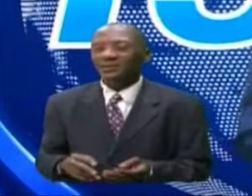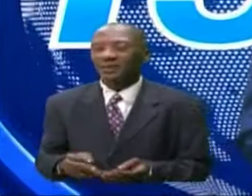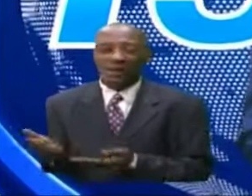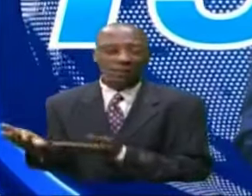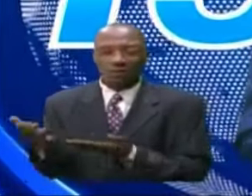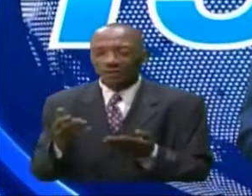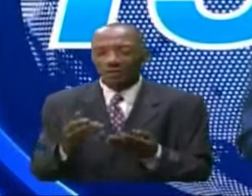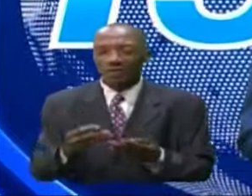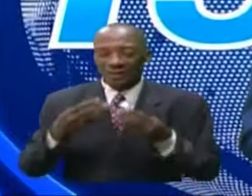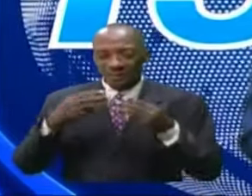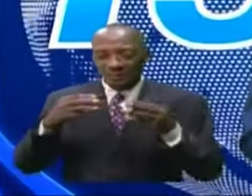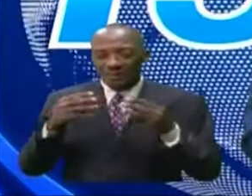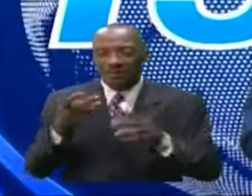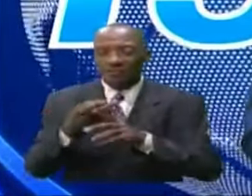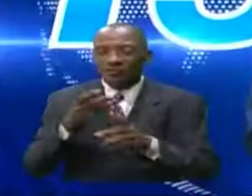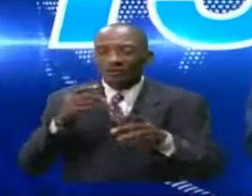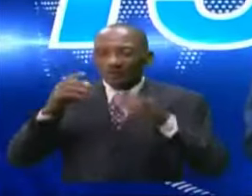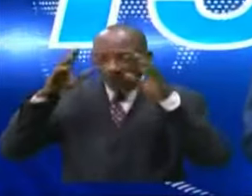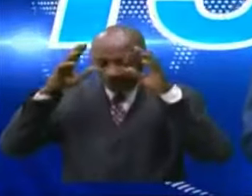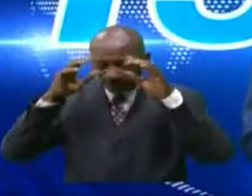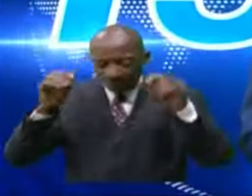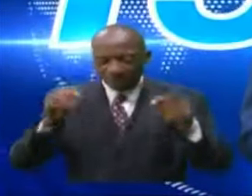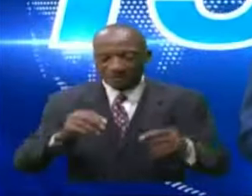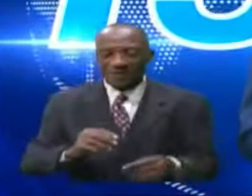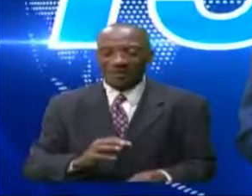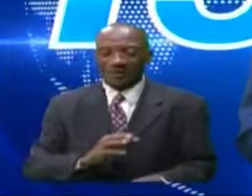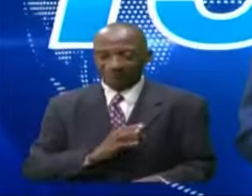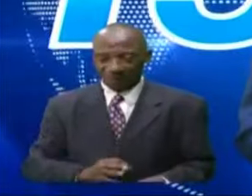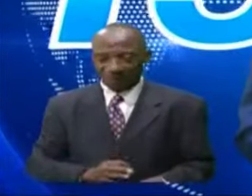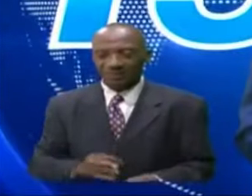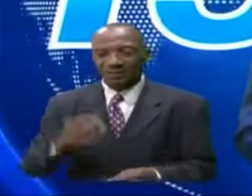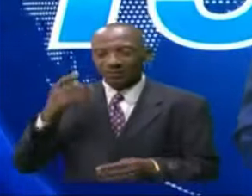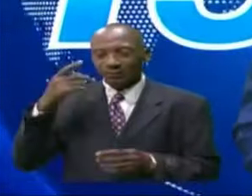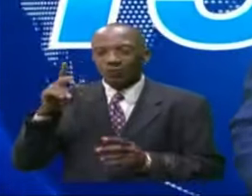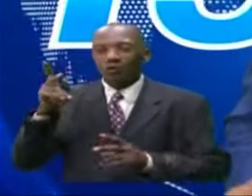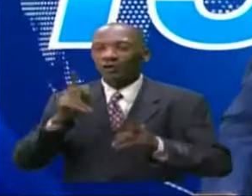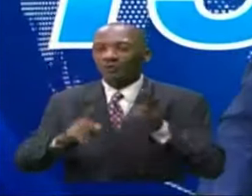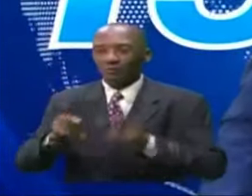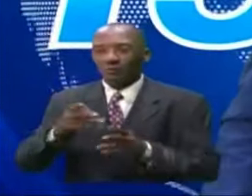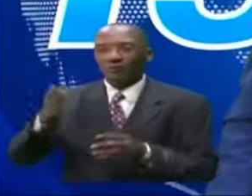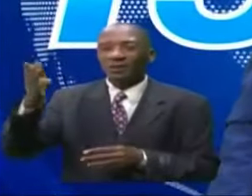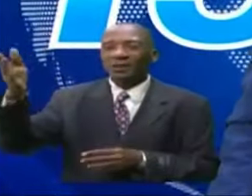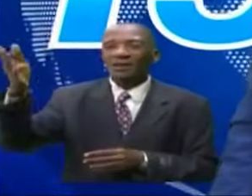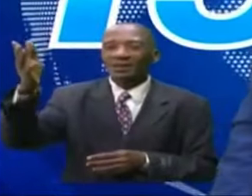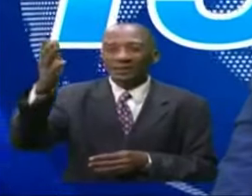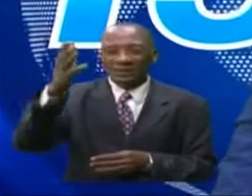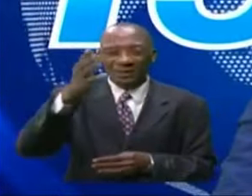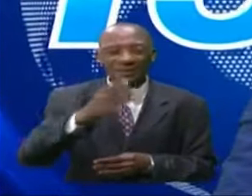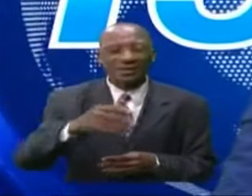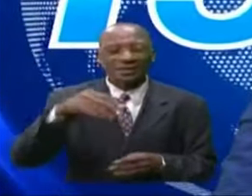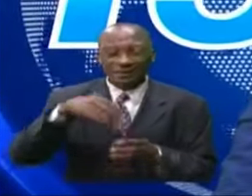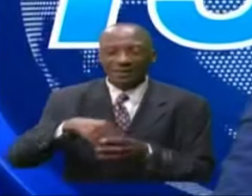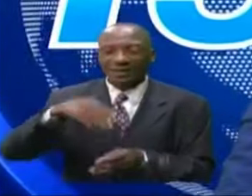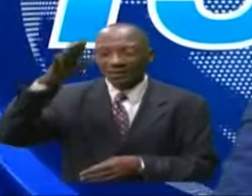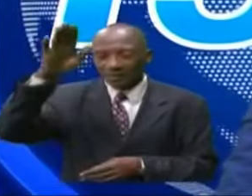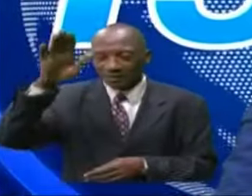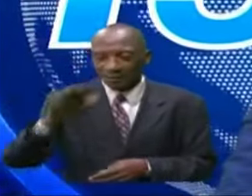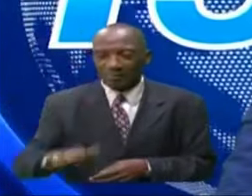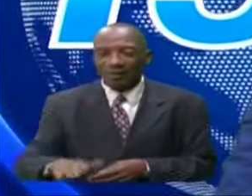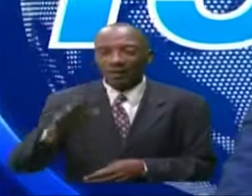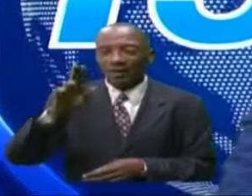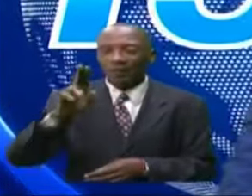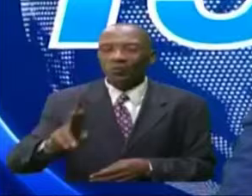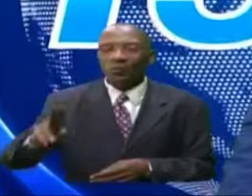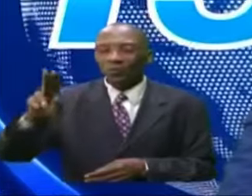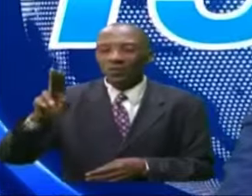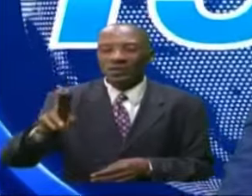chef du gouvernement a discuté tour à tour avec les caucus des députés et sénateurs, bien avant de se rendre sur un chantier pour évaluer l'évolution des